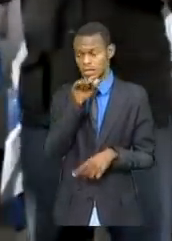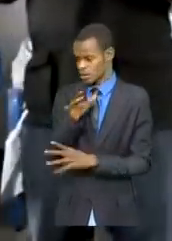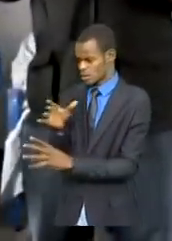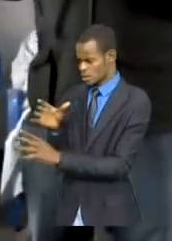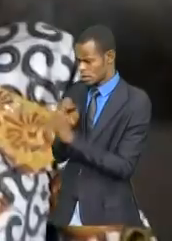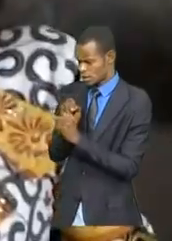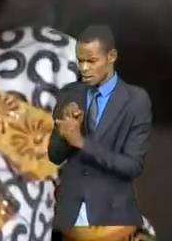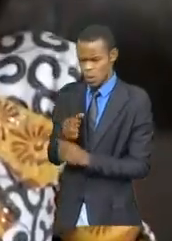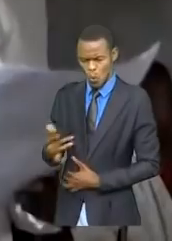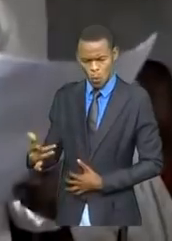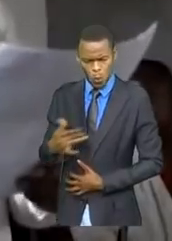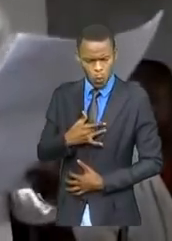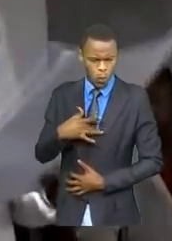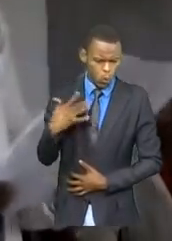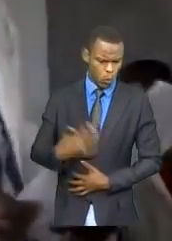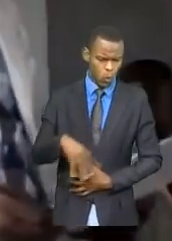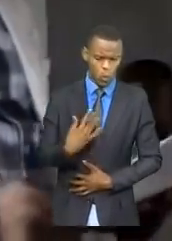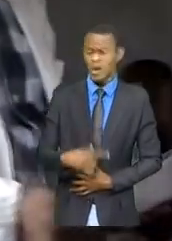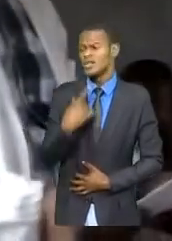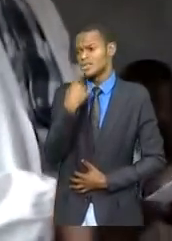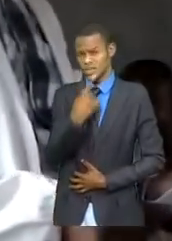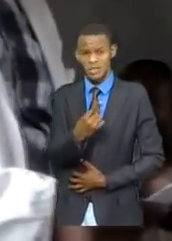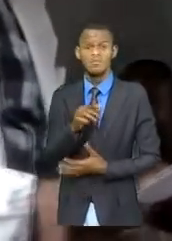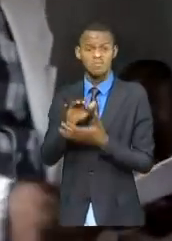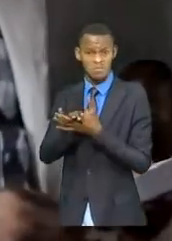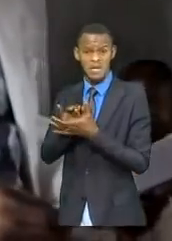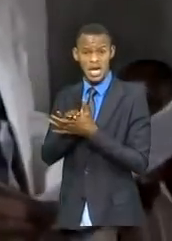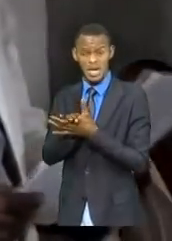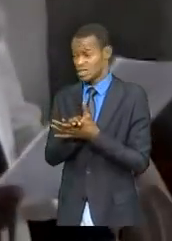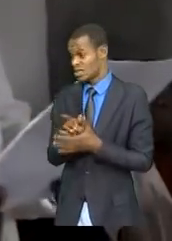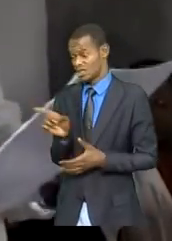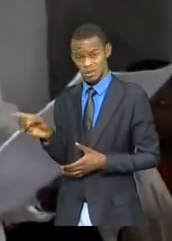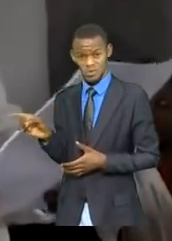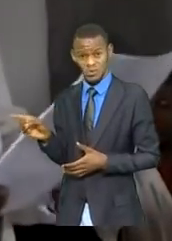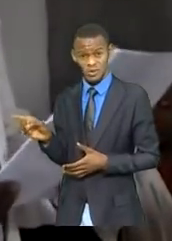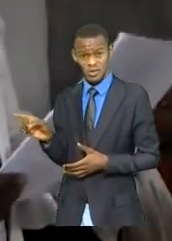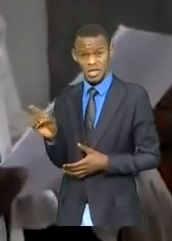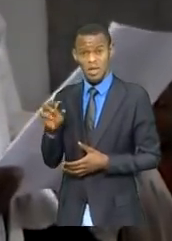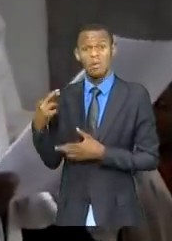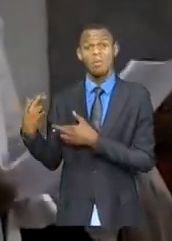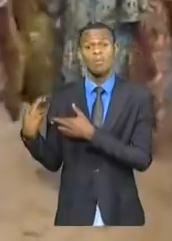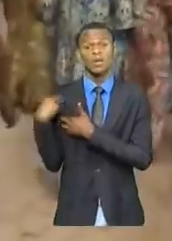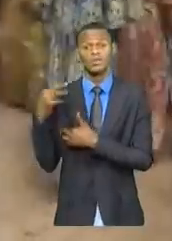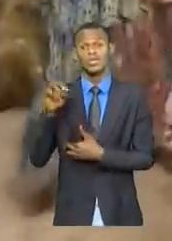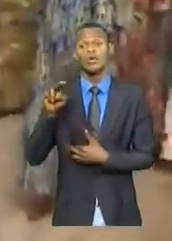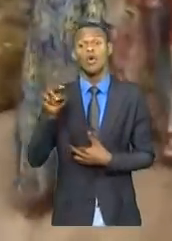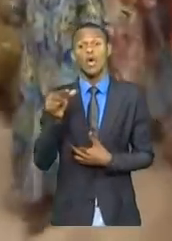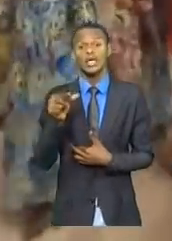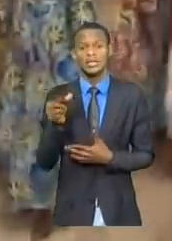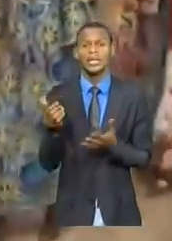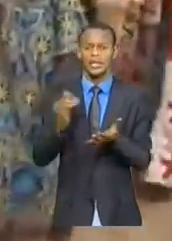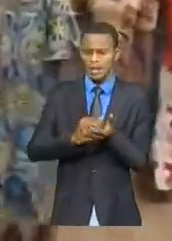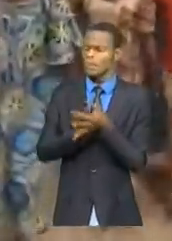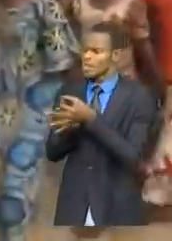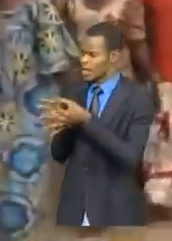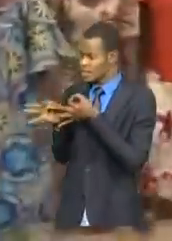reçu et a profité de cette opportunité pour solliciter l'intervention de John Mbouletang dans la solution des problèmes de l'impayement